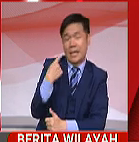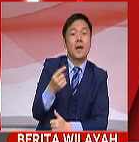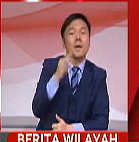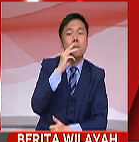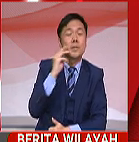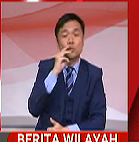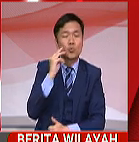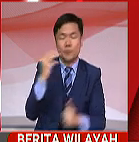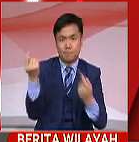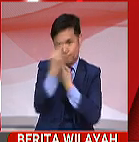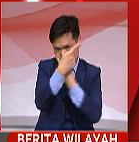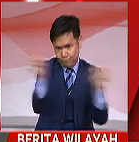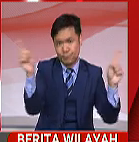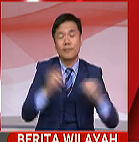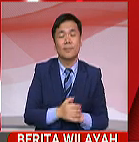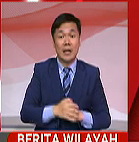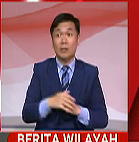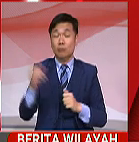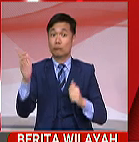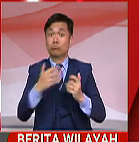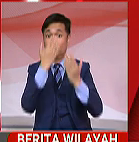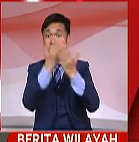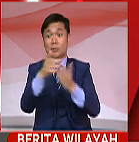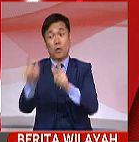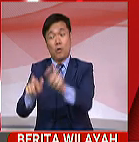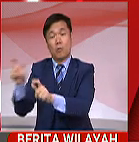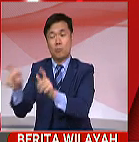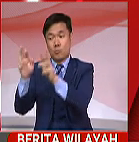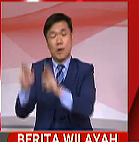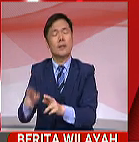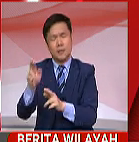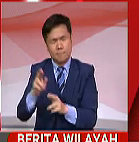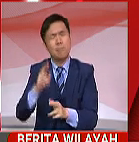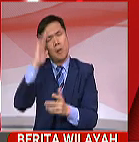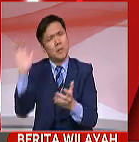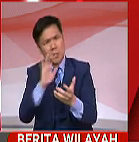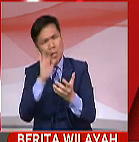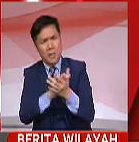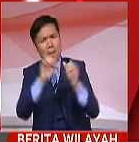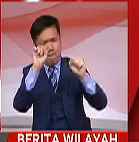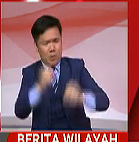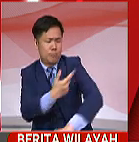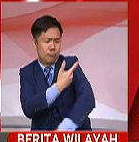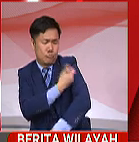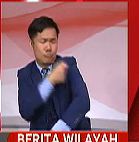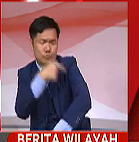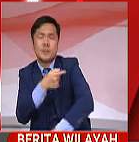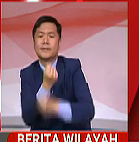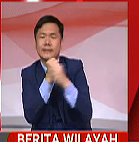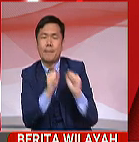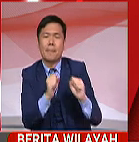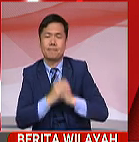Menteri Selasa lalu. Cadangan itu dilihat mampu menambah keyakinan rakyat terhadap keberkesanan dan jaminan keselamatan pengguna